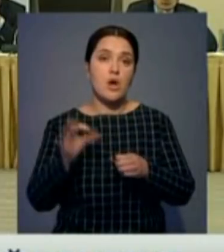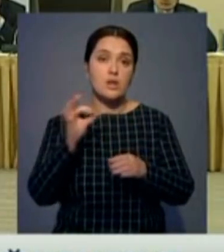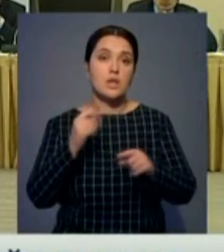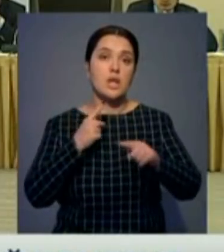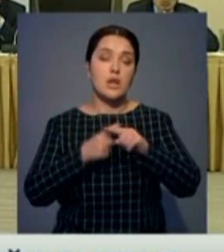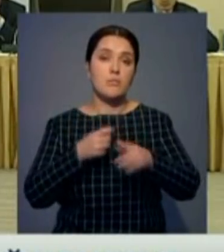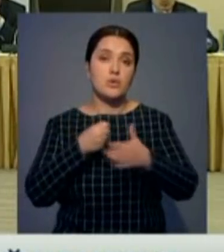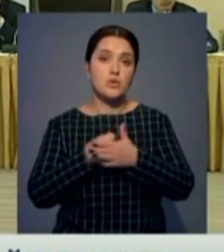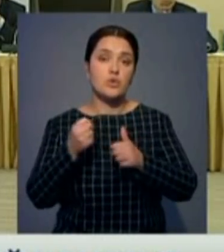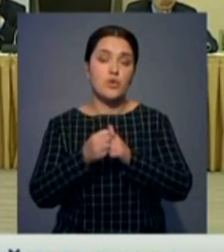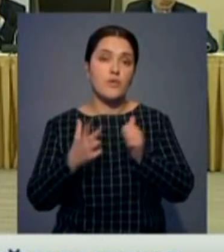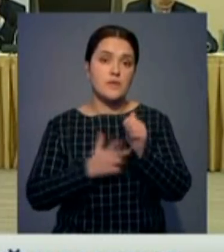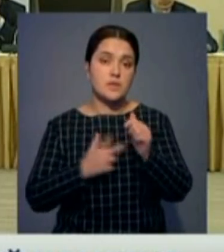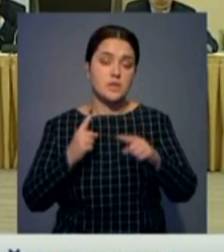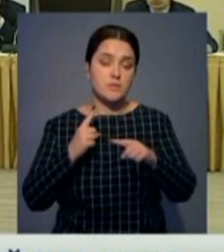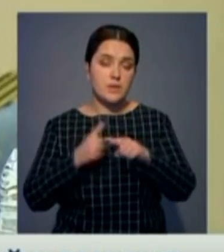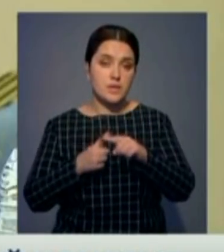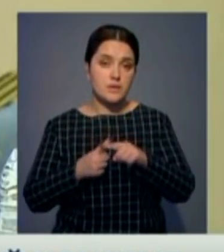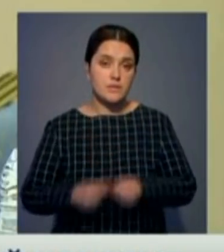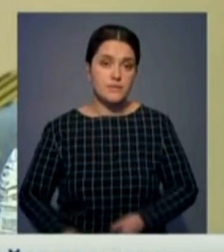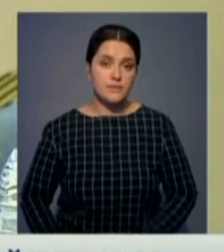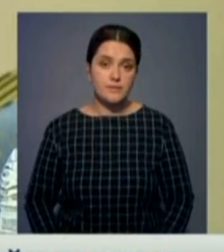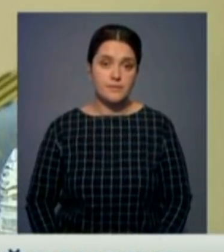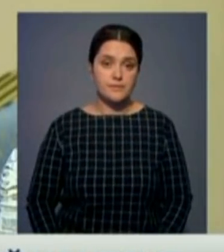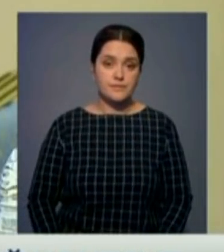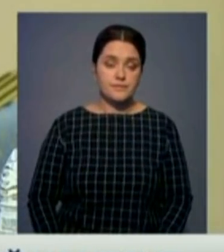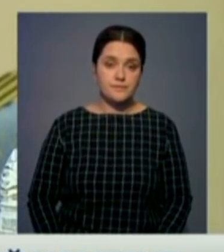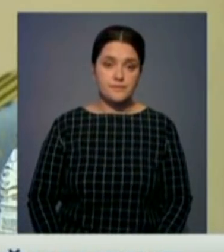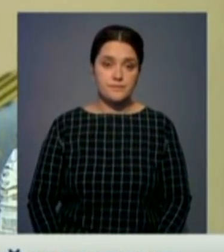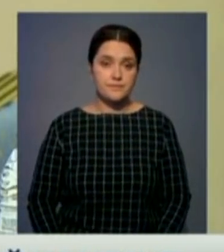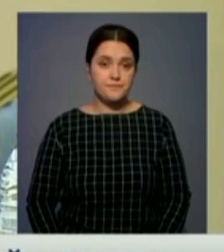категорий от 0+ до 18+.